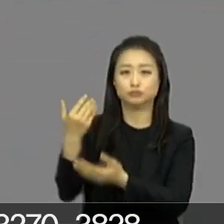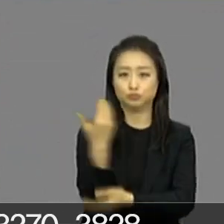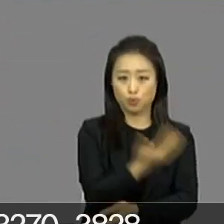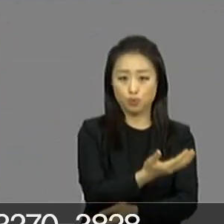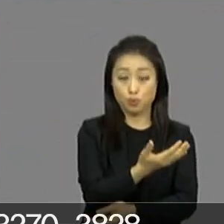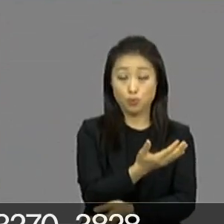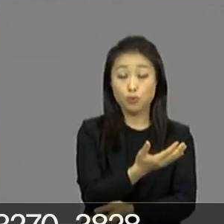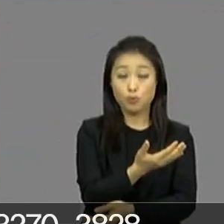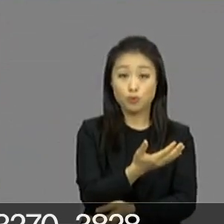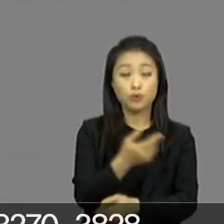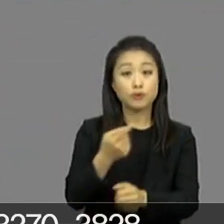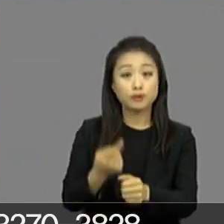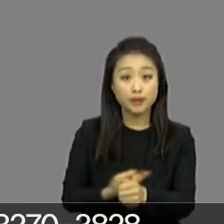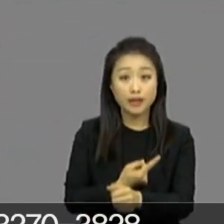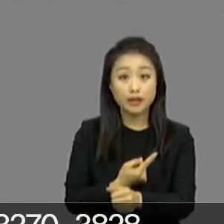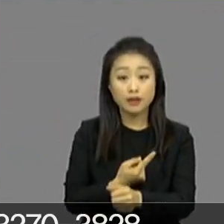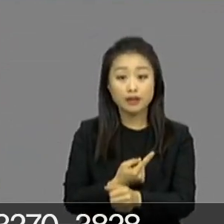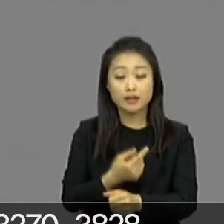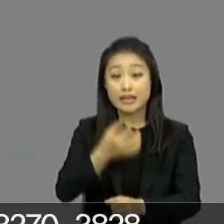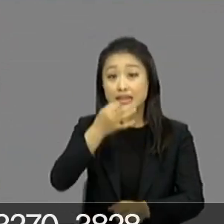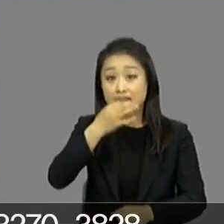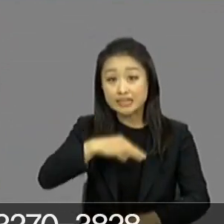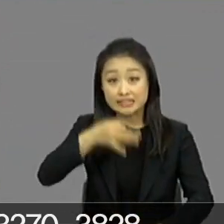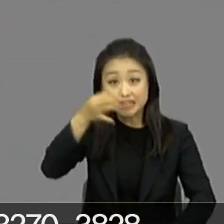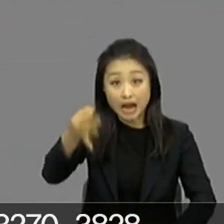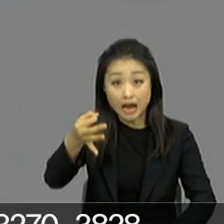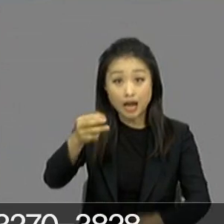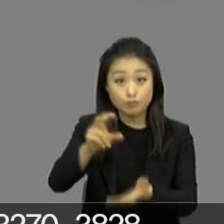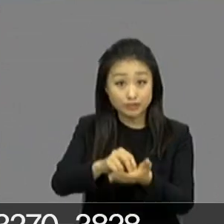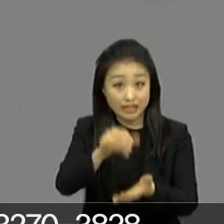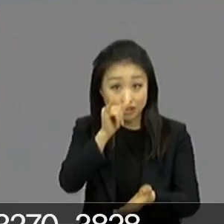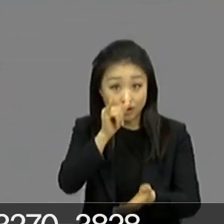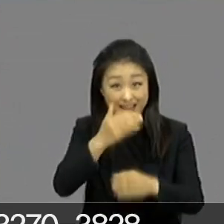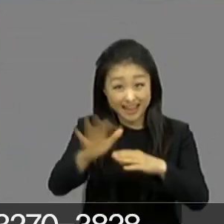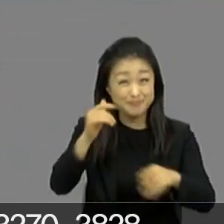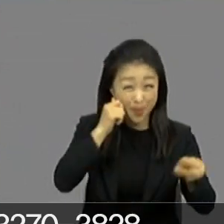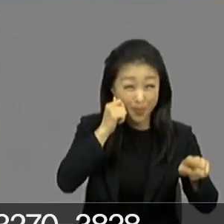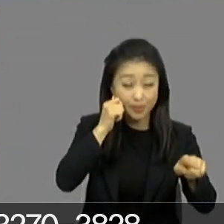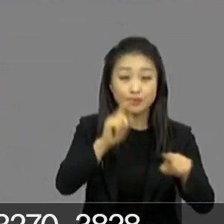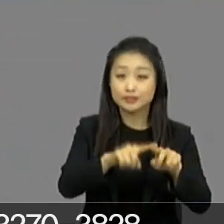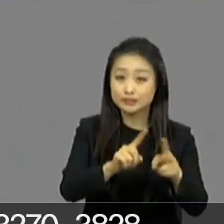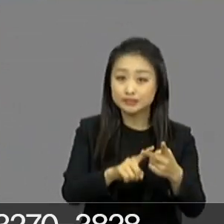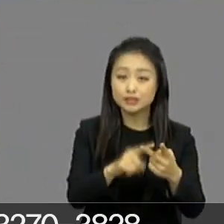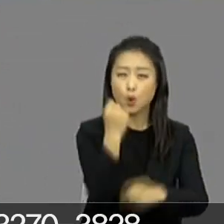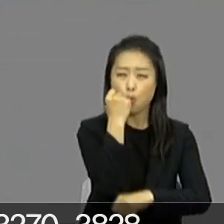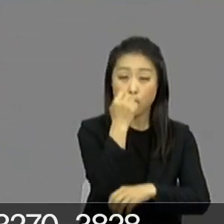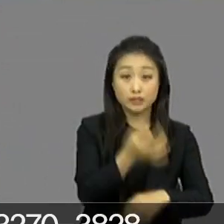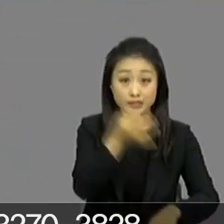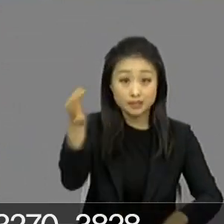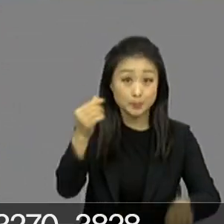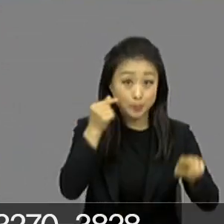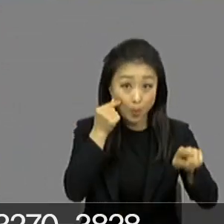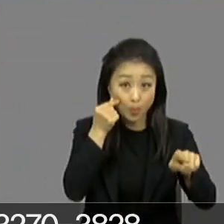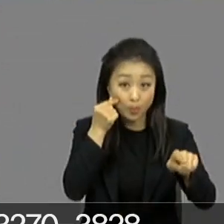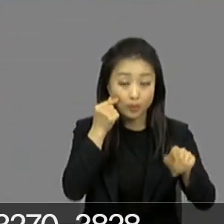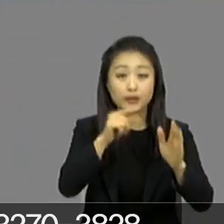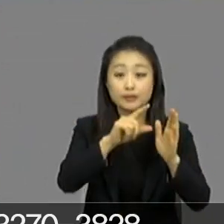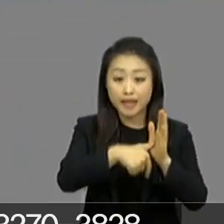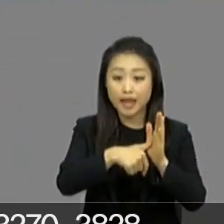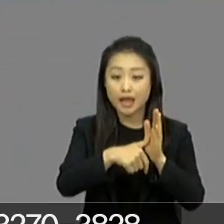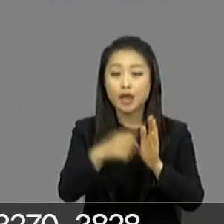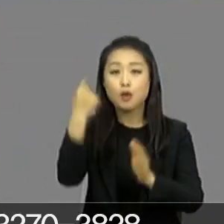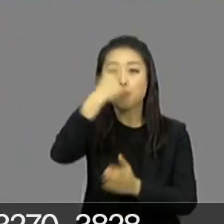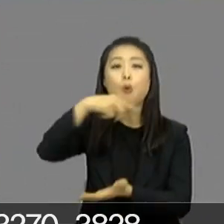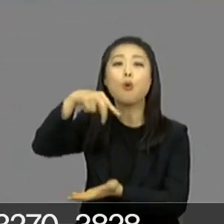이렇게 했는데 이자가 문제가 생기거나 또는 나중에 원금 상환은 문제가 생기면 이 부분에 대해서